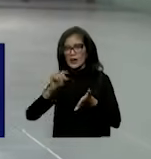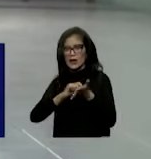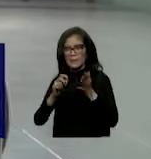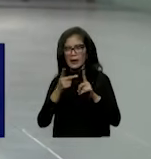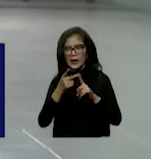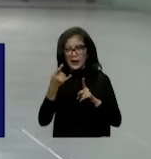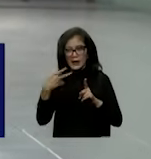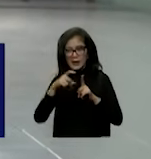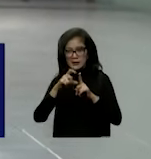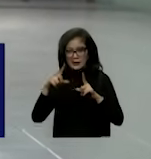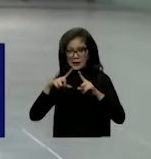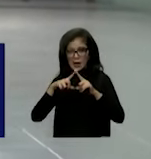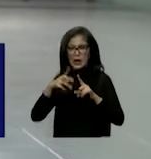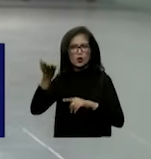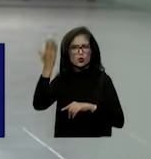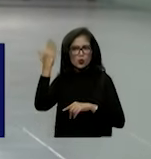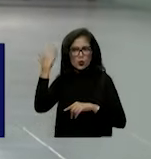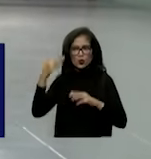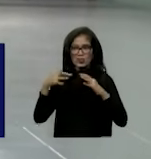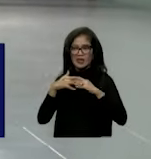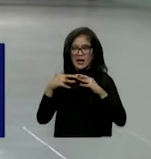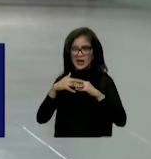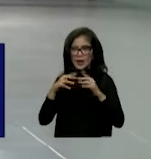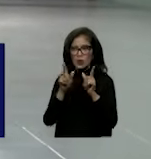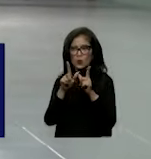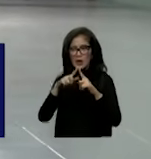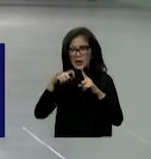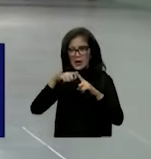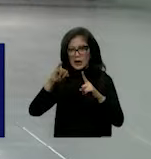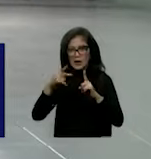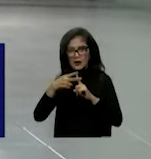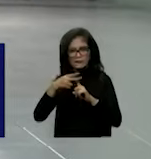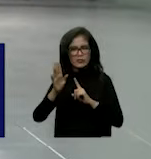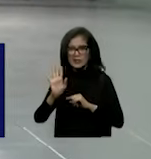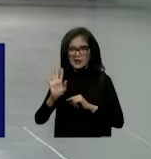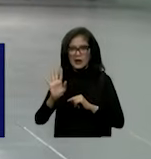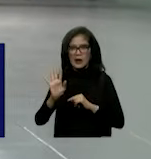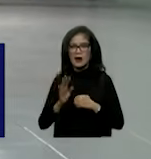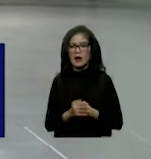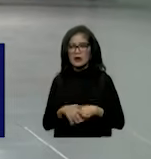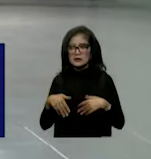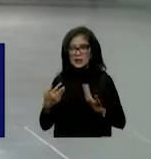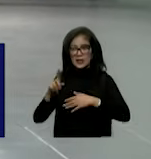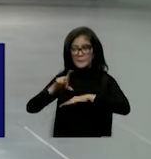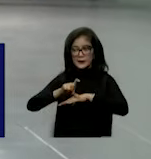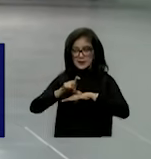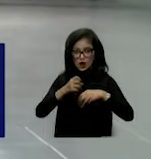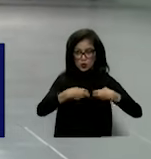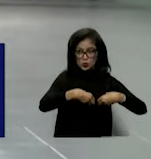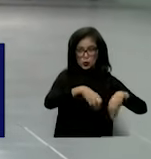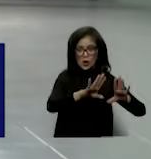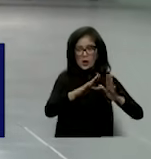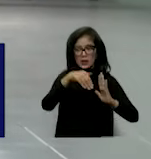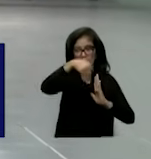dijual ya, tanah mau dijual. Ya, mau dijual dengan harga yang di belakang tanah kosongnya itu dijual 1,5